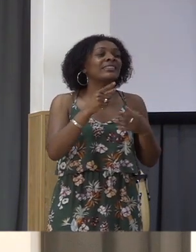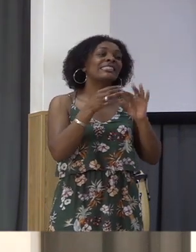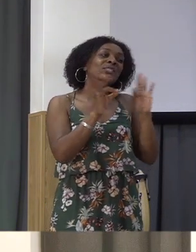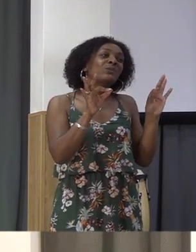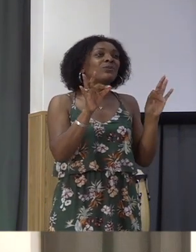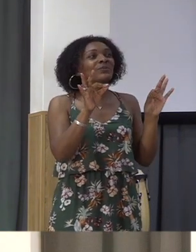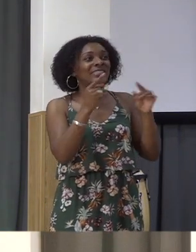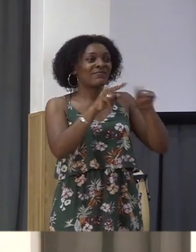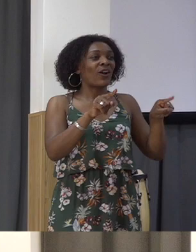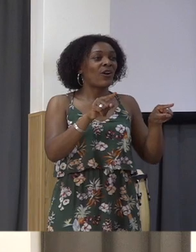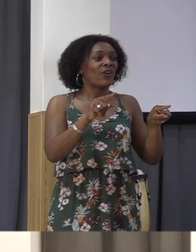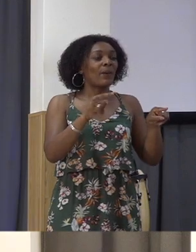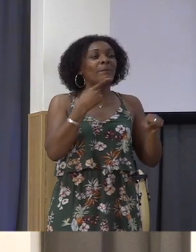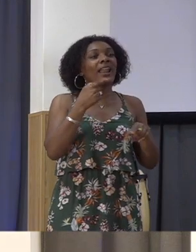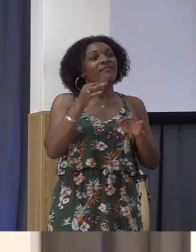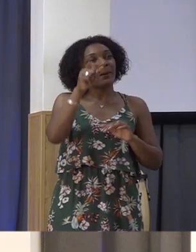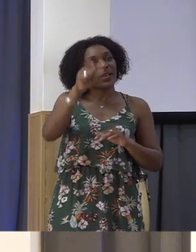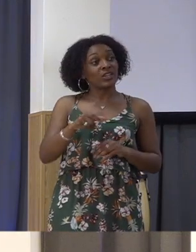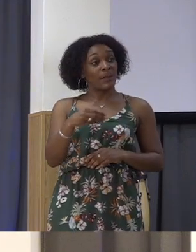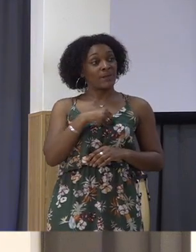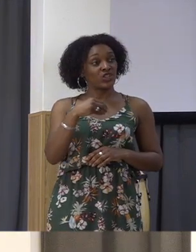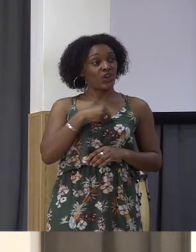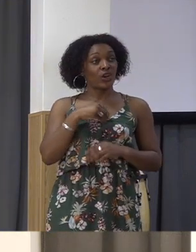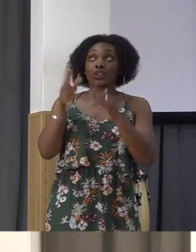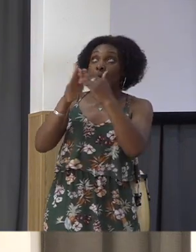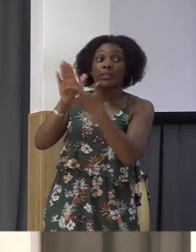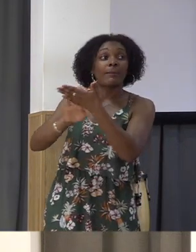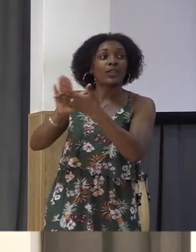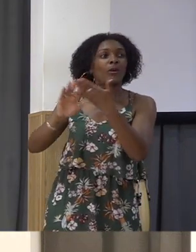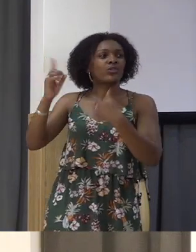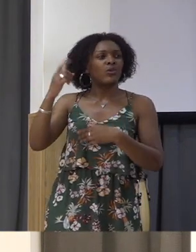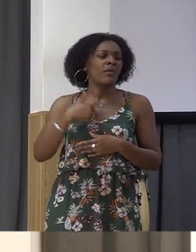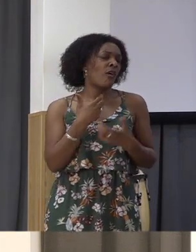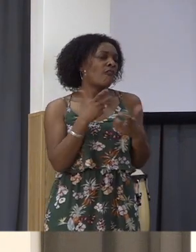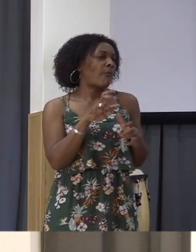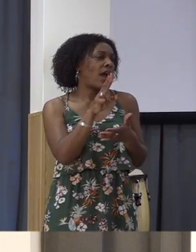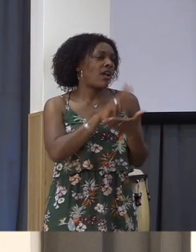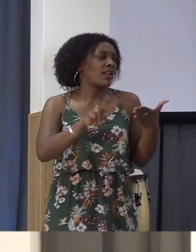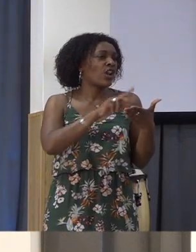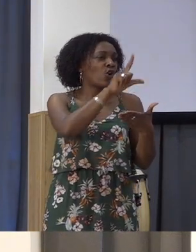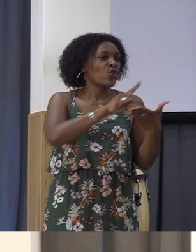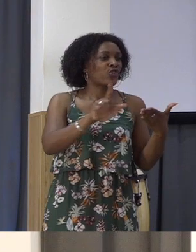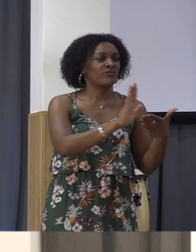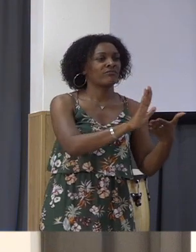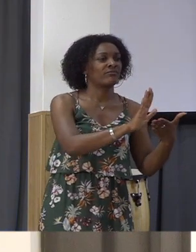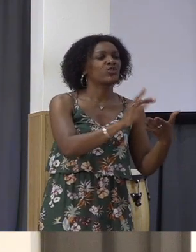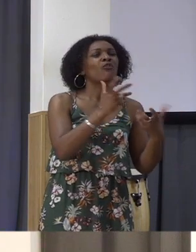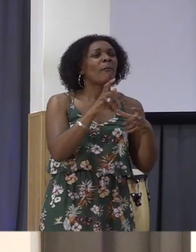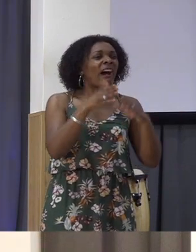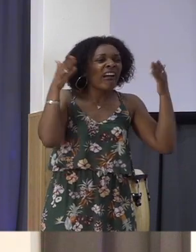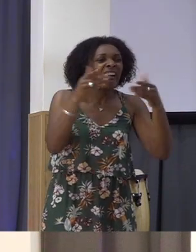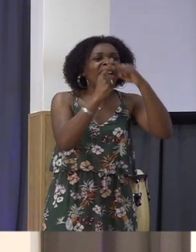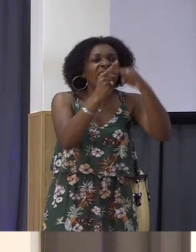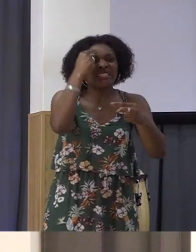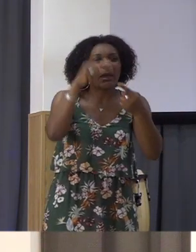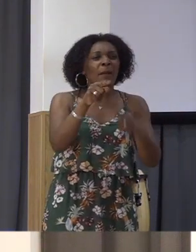répand. Mais je n'ai pas souhaité lire ce texte dans l'évangile de Luc, parce que ce matin, je ne veux pas mettre l'accent sur